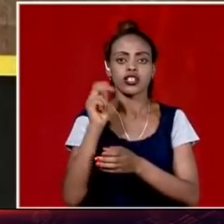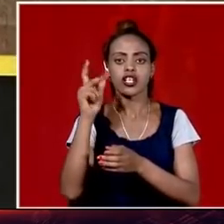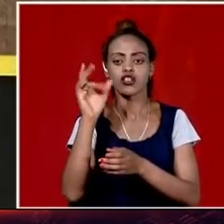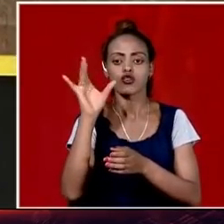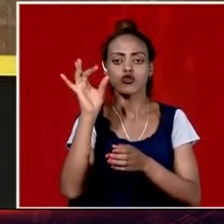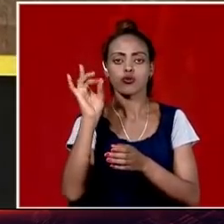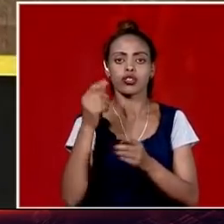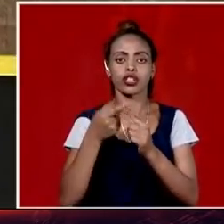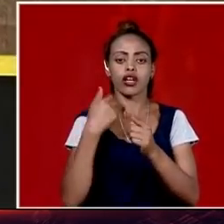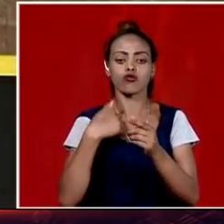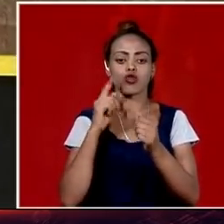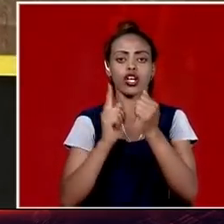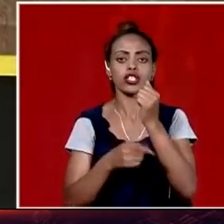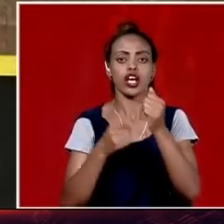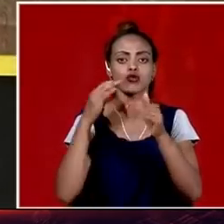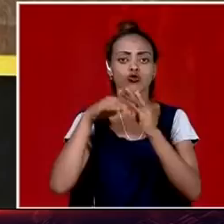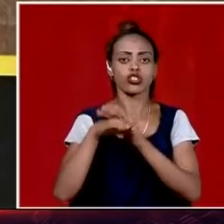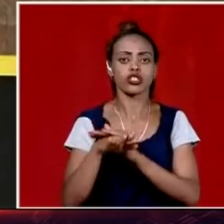شومنتن كوزو اللغة عاد فقر سلطان مشتي